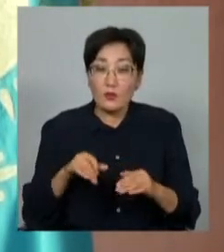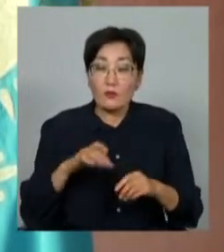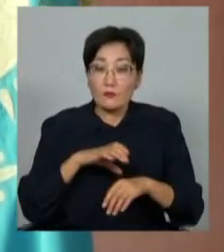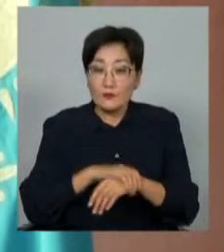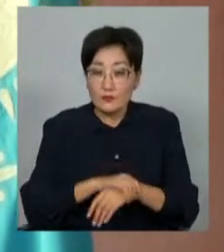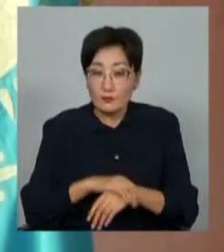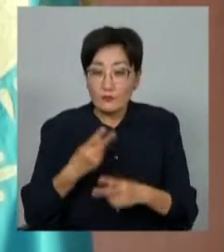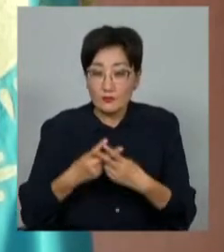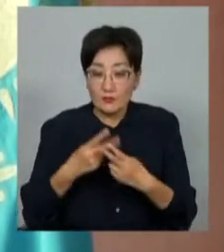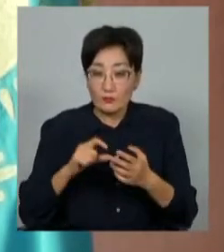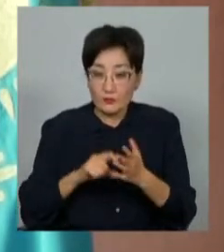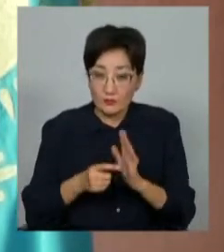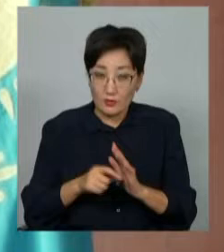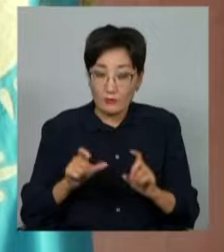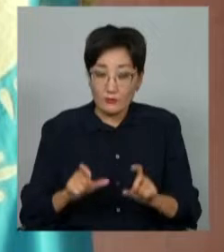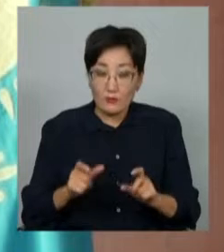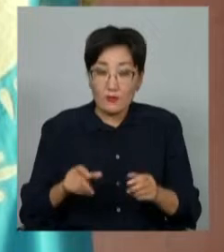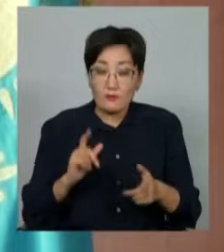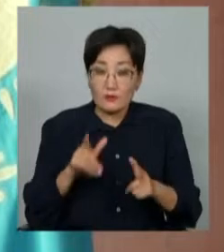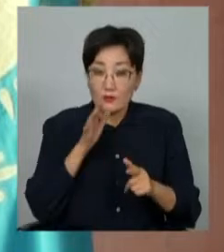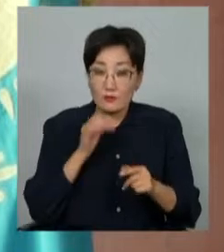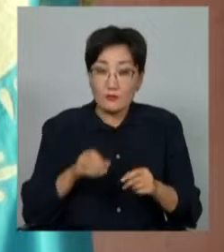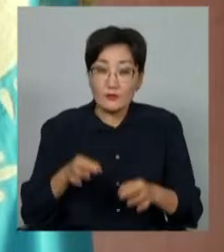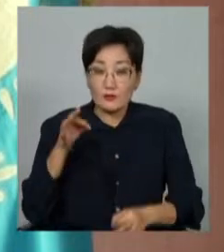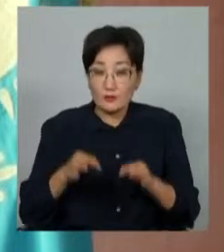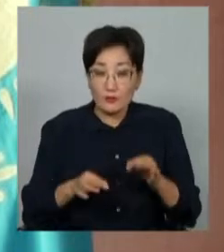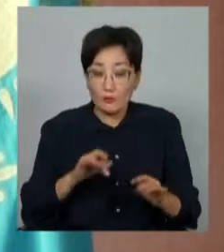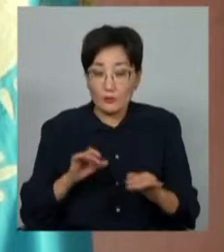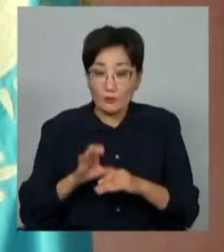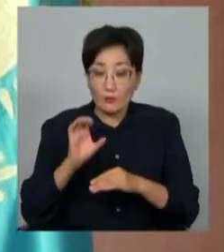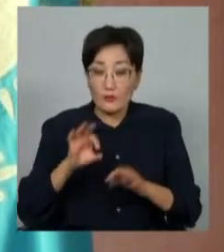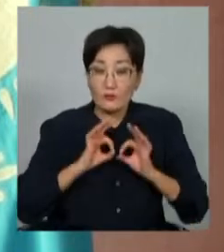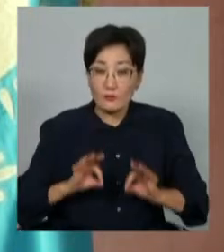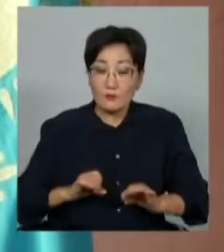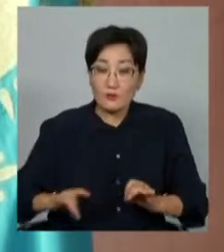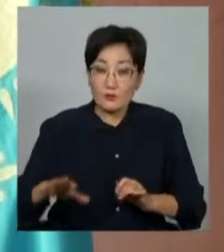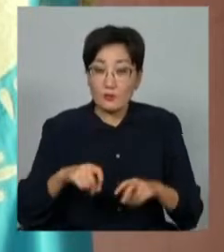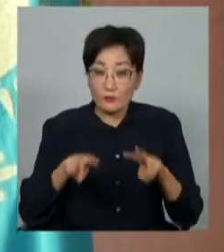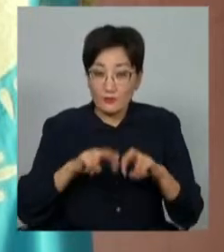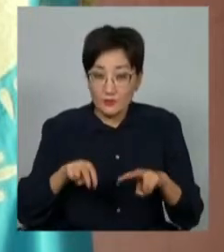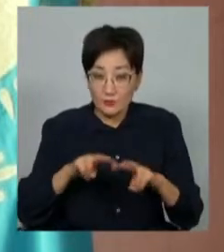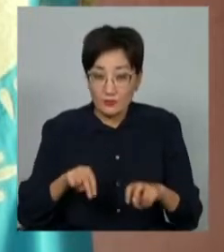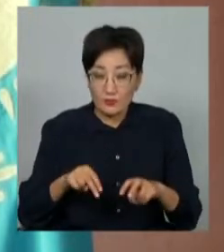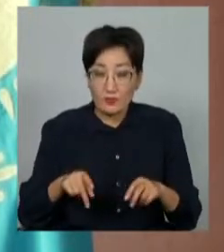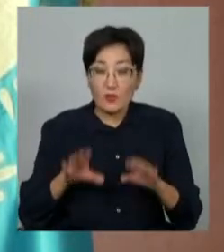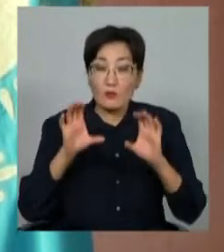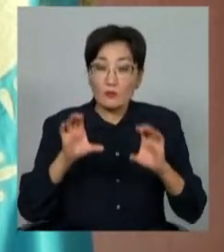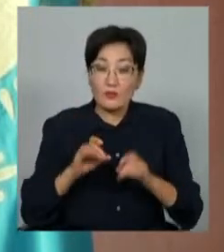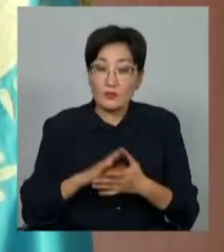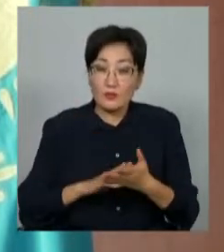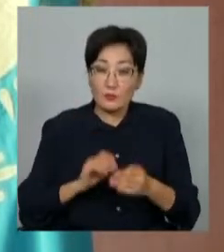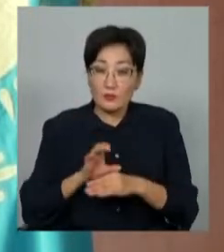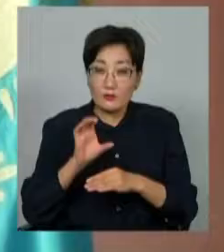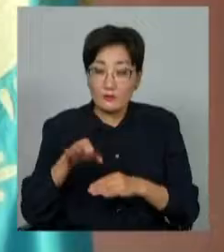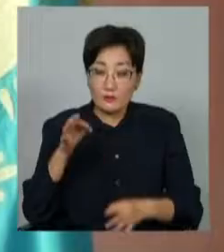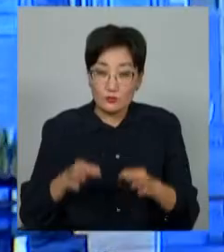пресечения в виде содержания под стражей. В настоящее время уголовное дело направлено в прокуратуру района для рассмотрения законности и дальнейшего